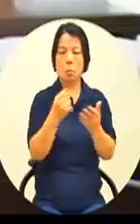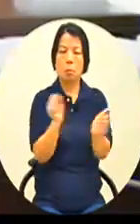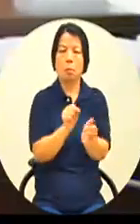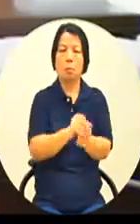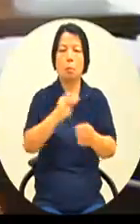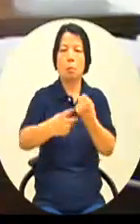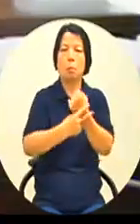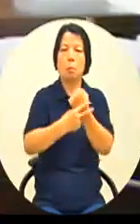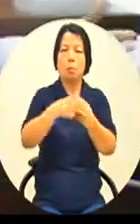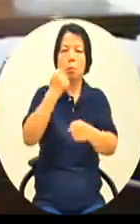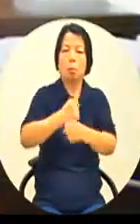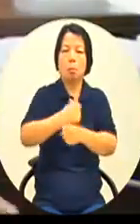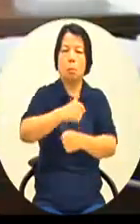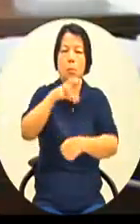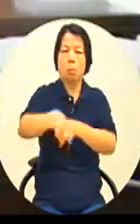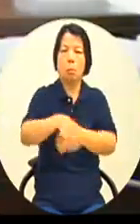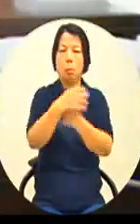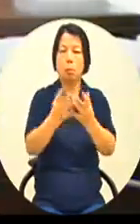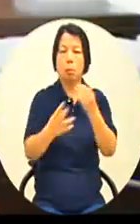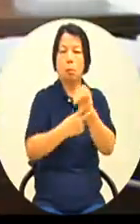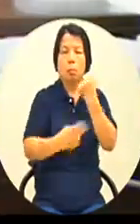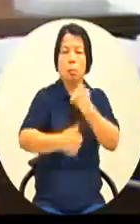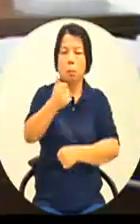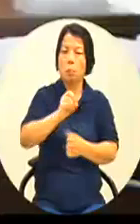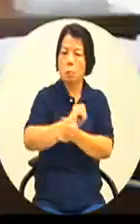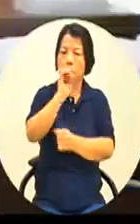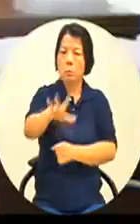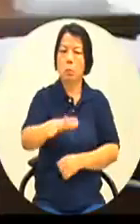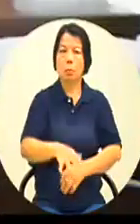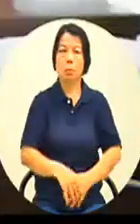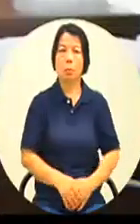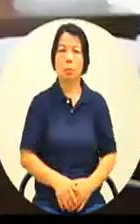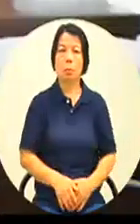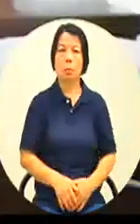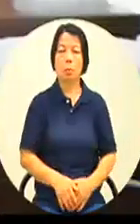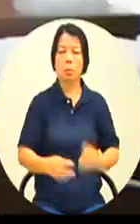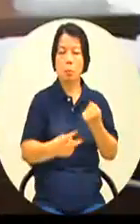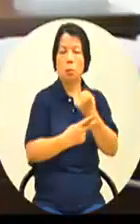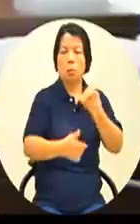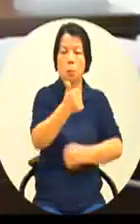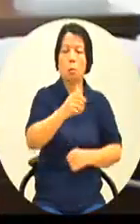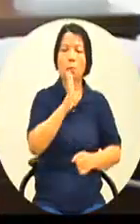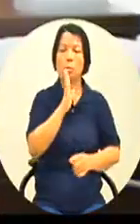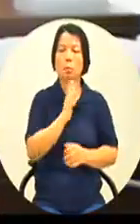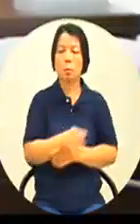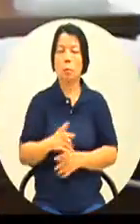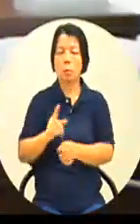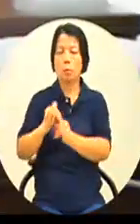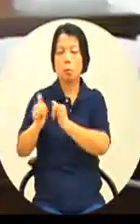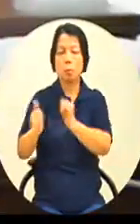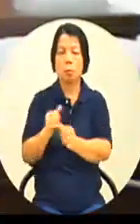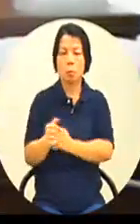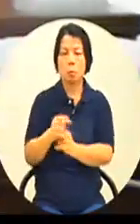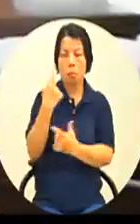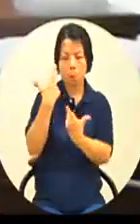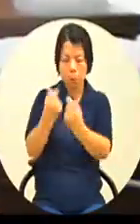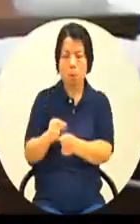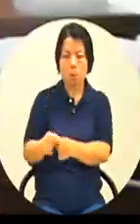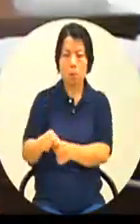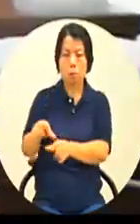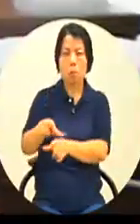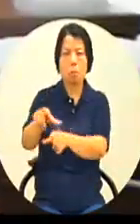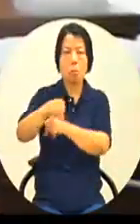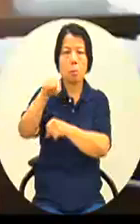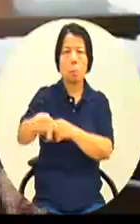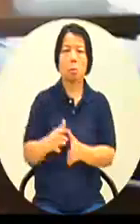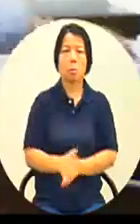室。那里办公室的里长，我就告诉你，里长也是站在民意。里长呐，唔免讲听偌济，伊若听到